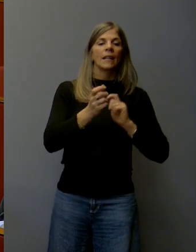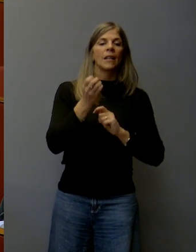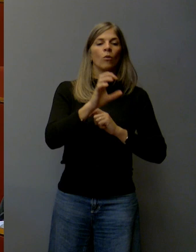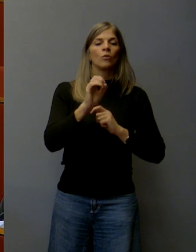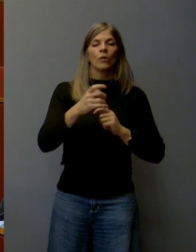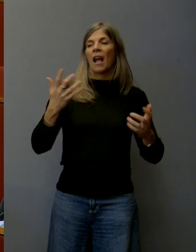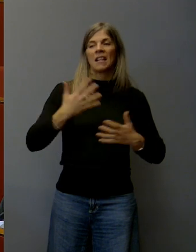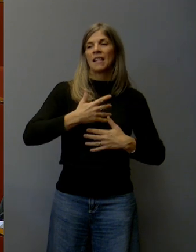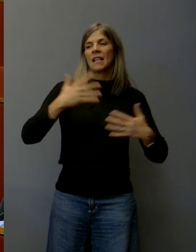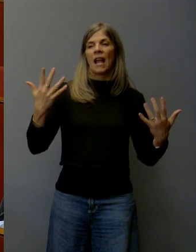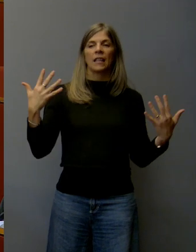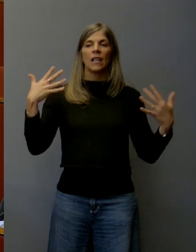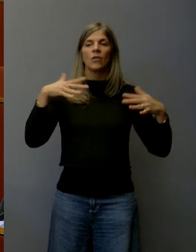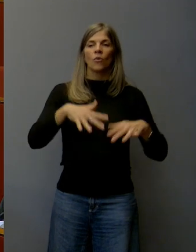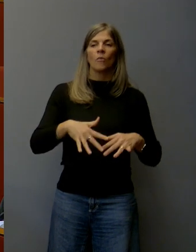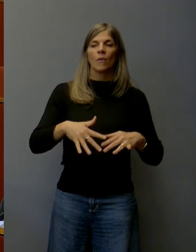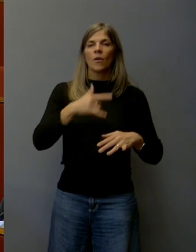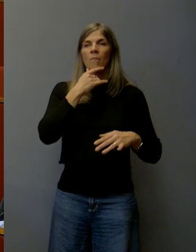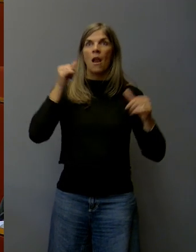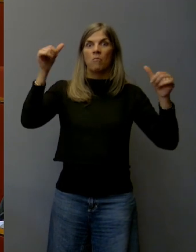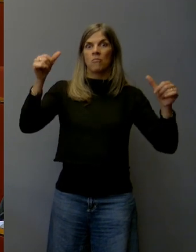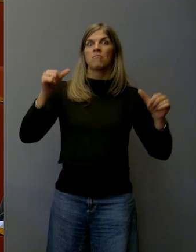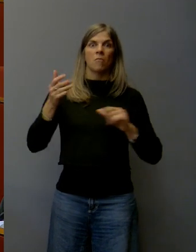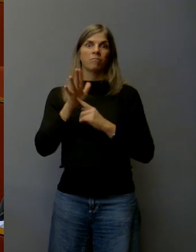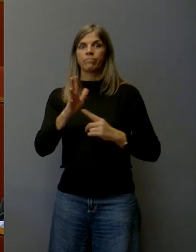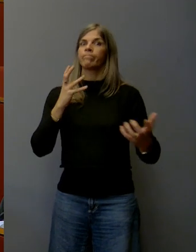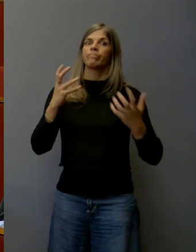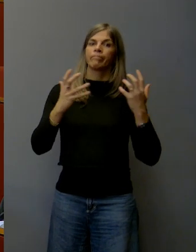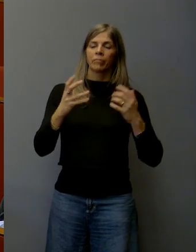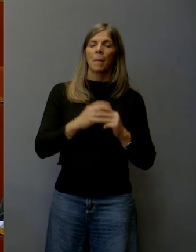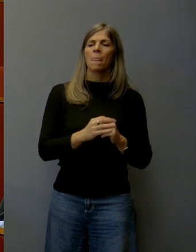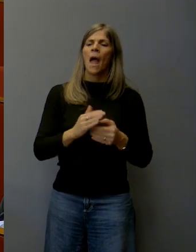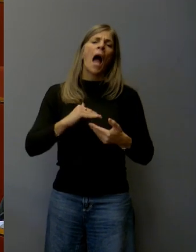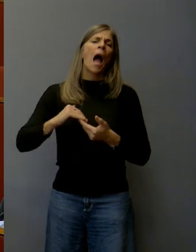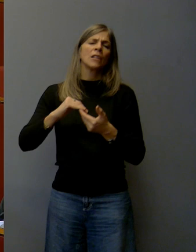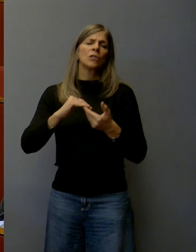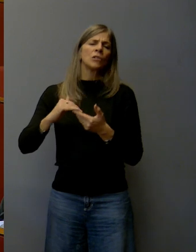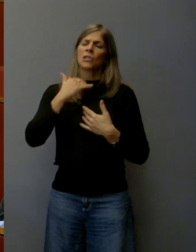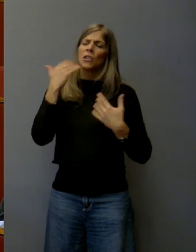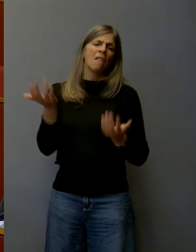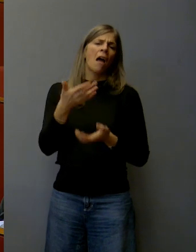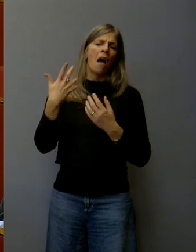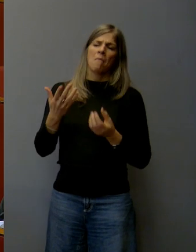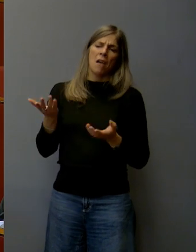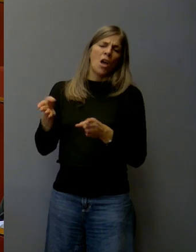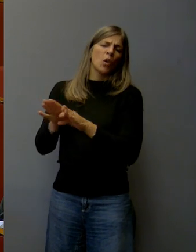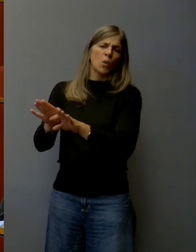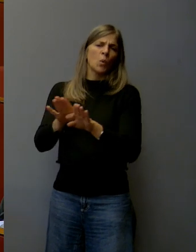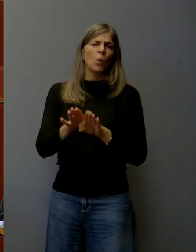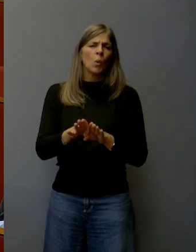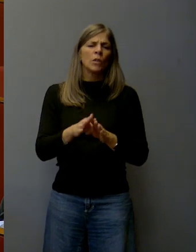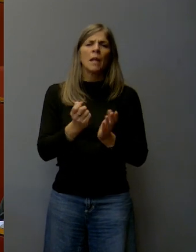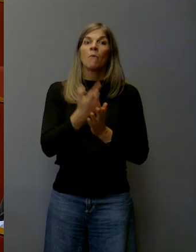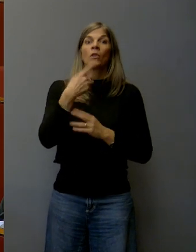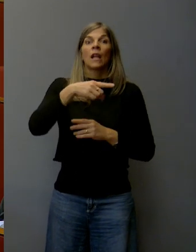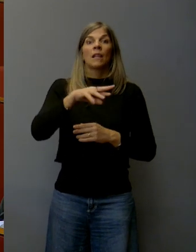e poter fare delle grandi locandine le associazioni le facciamo morire perché tanto ci sono le Pro Loco e bastano quelle